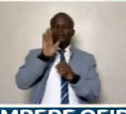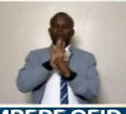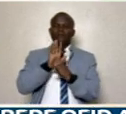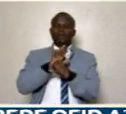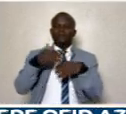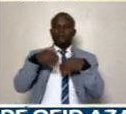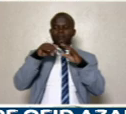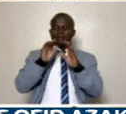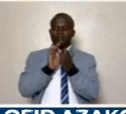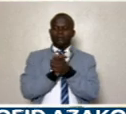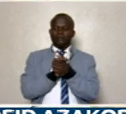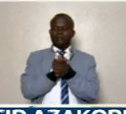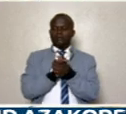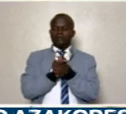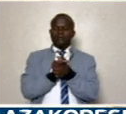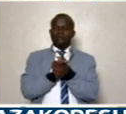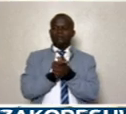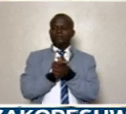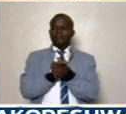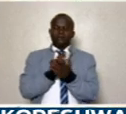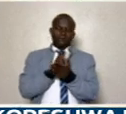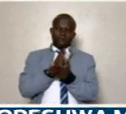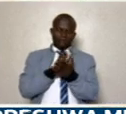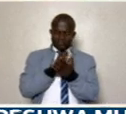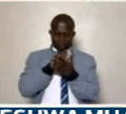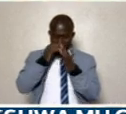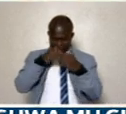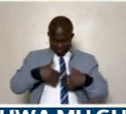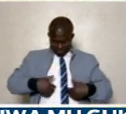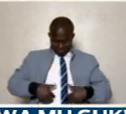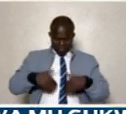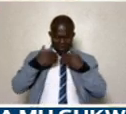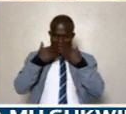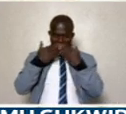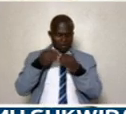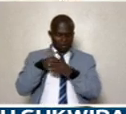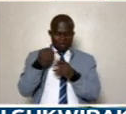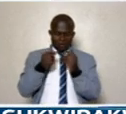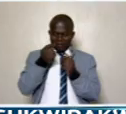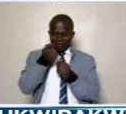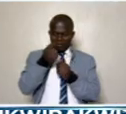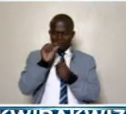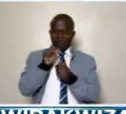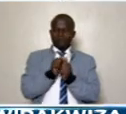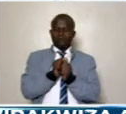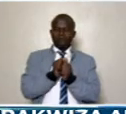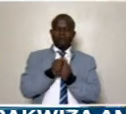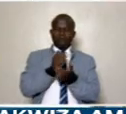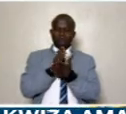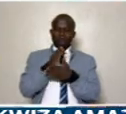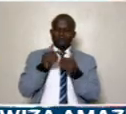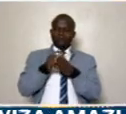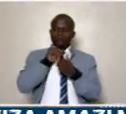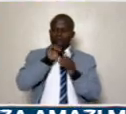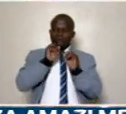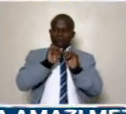rihambaye. Nabi inkovuzi bazije kunda nini n'utuntu duto cyane. Ibi byo kubabazwe